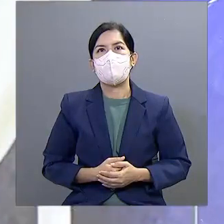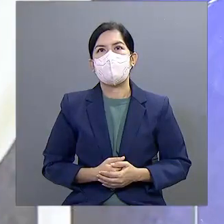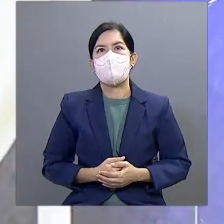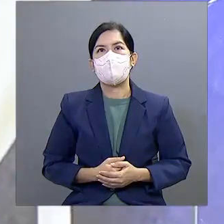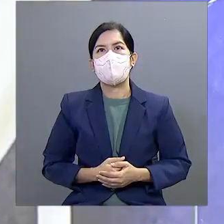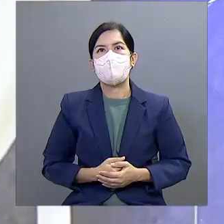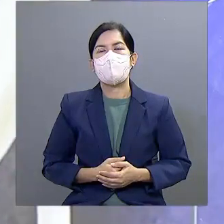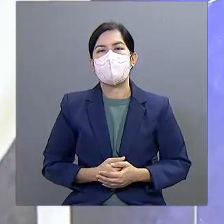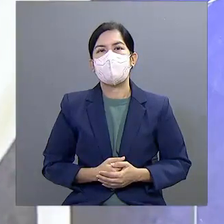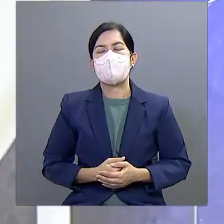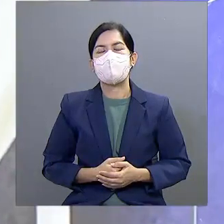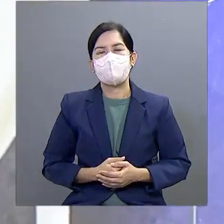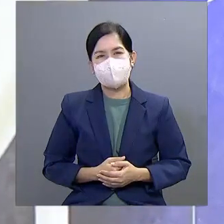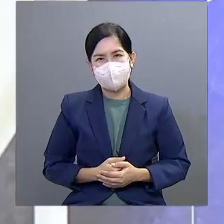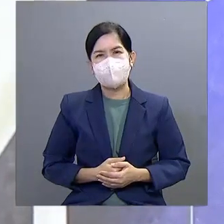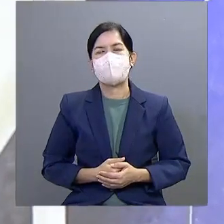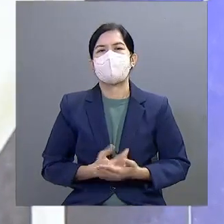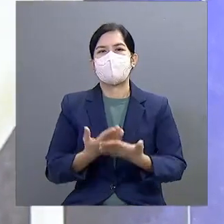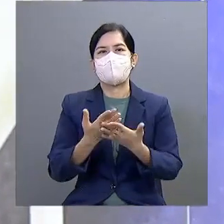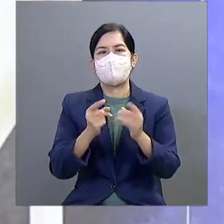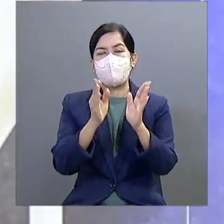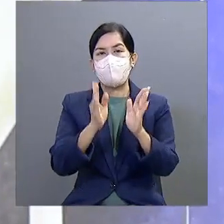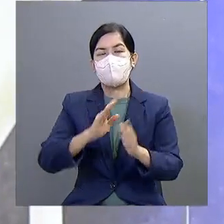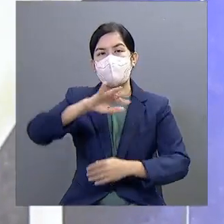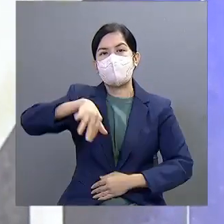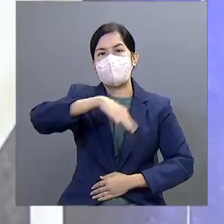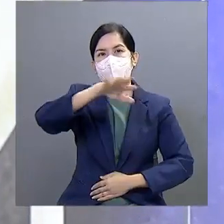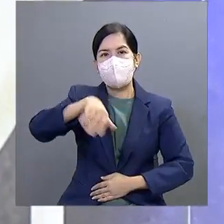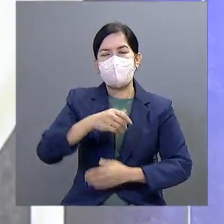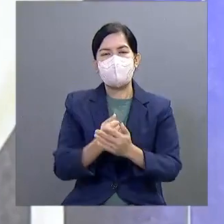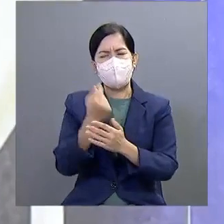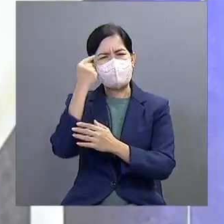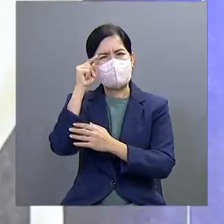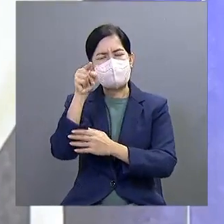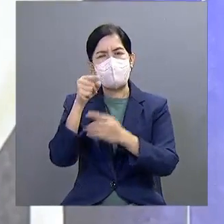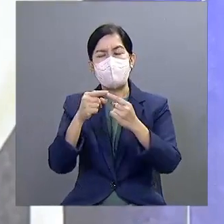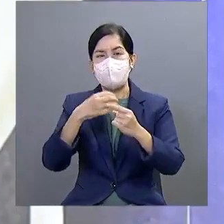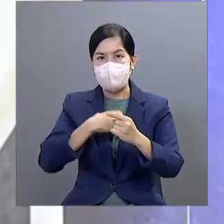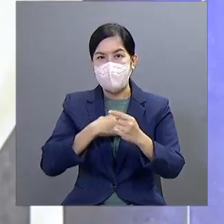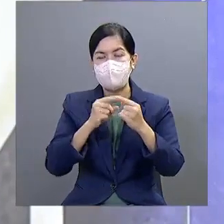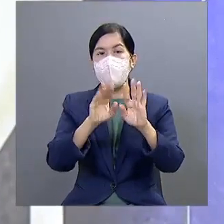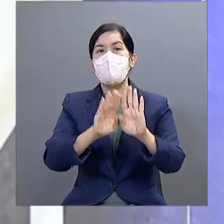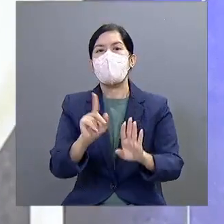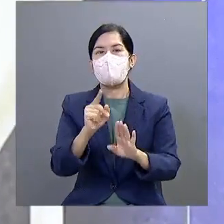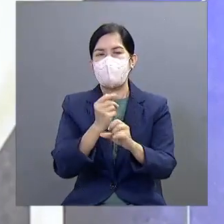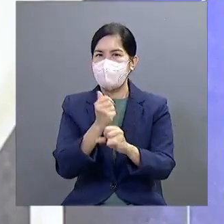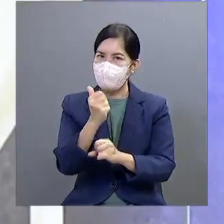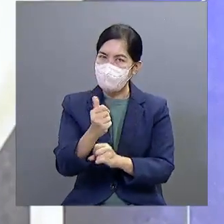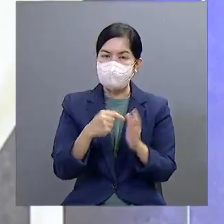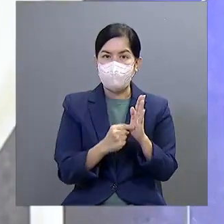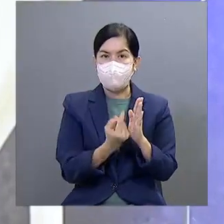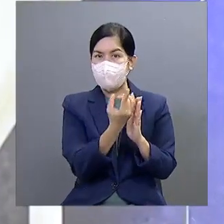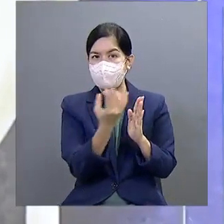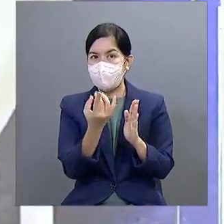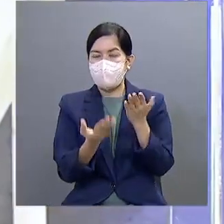ผมเชื่อเป็นอย่างยิ่งนะครับว่าคนทุกคนสามารถกำหนดปลายทางแล้วก็เป้าหมายความสำเร็จของชีวิตได้ไม่ว่าจะเริ่มจากอะไรจะเริ่มจากศูนย์หรือแม้บ